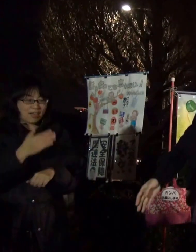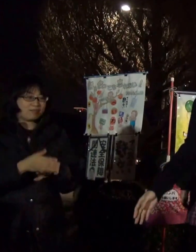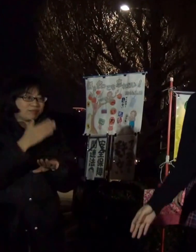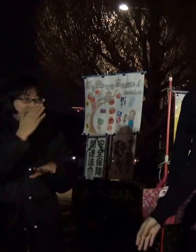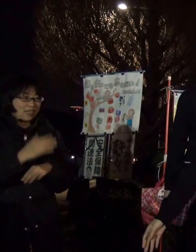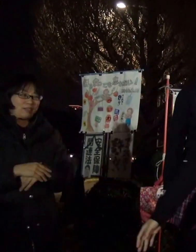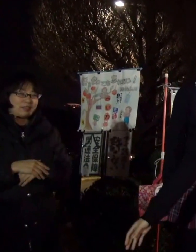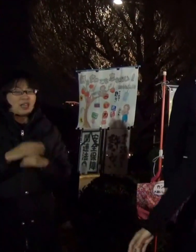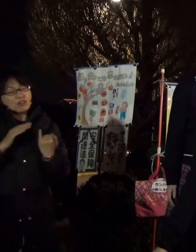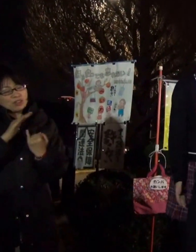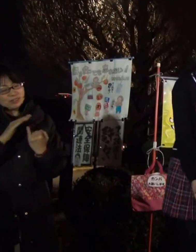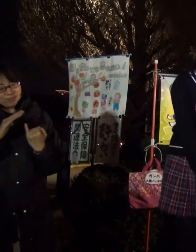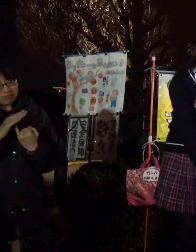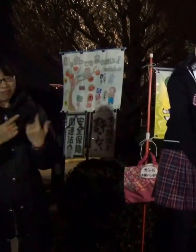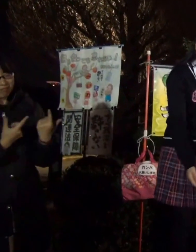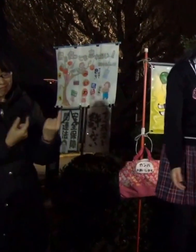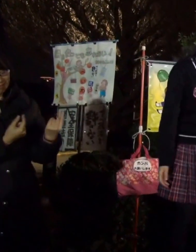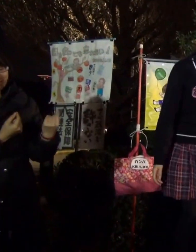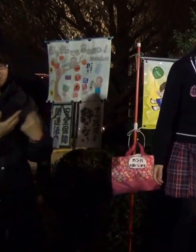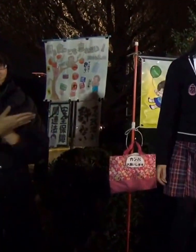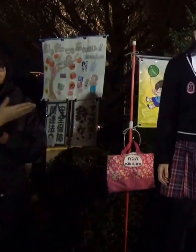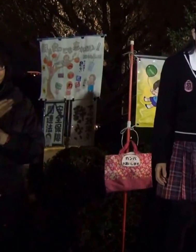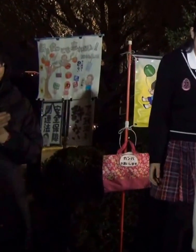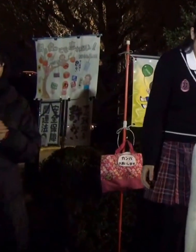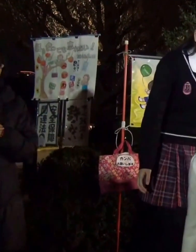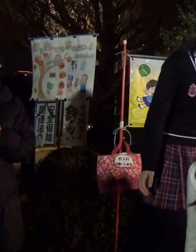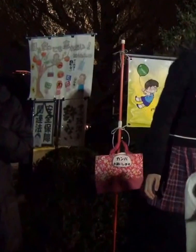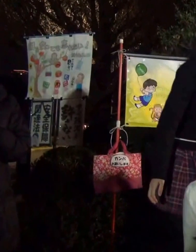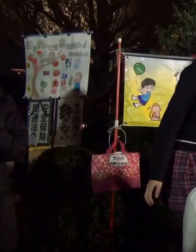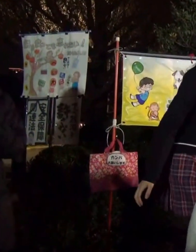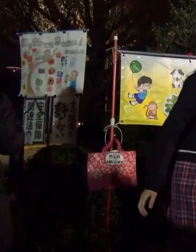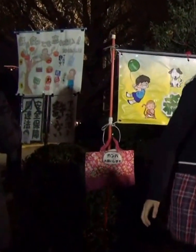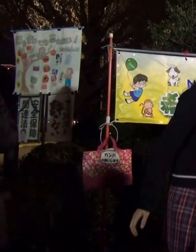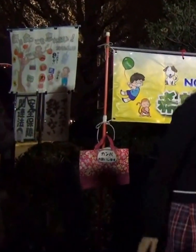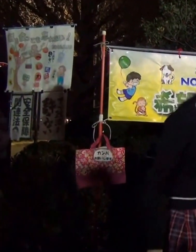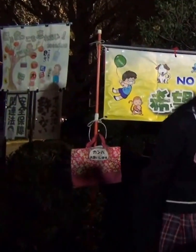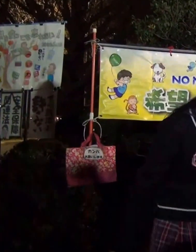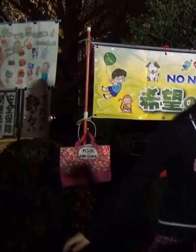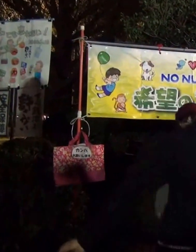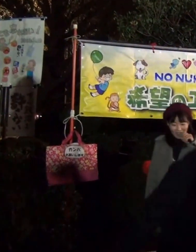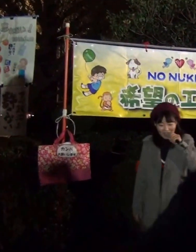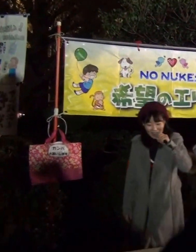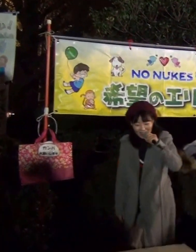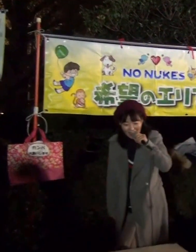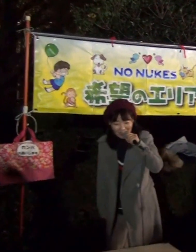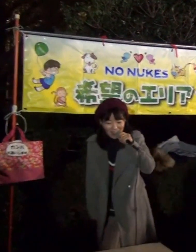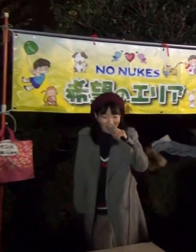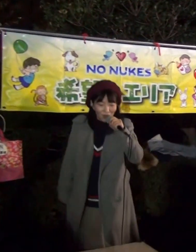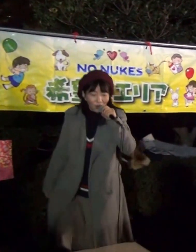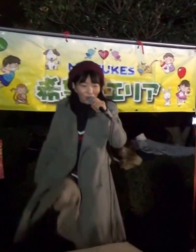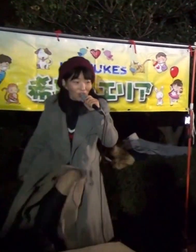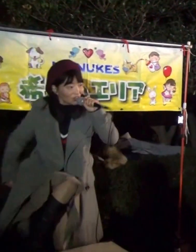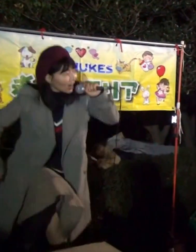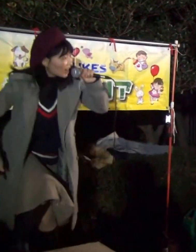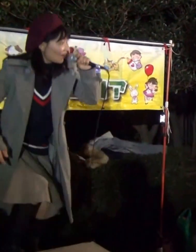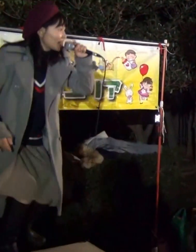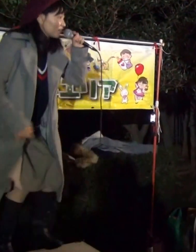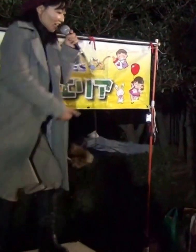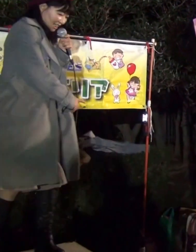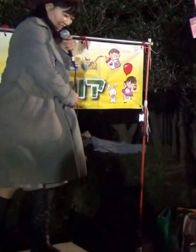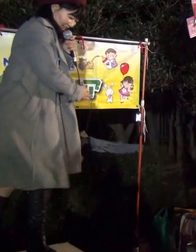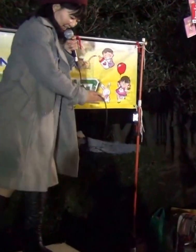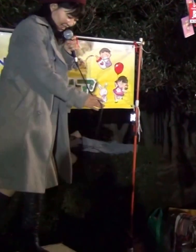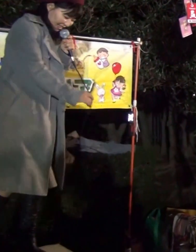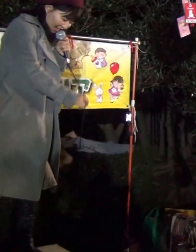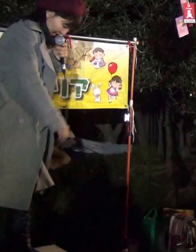かわいいですね。ね、本当にありがとうございます。なんか心を洗われ